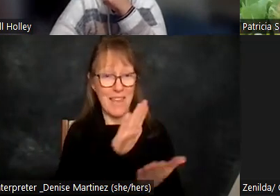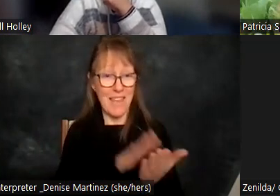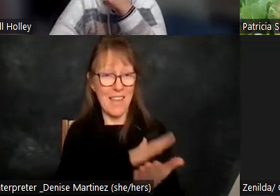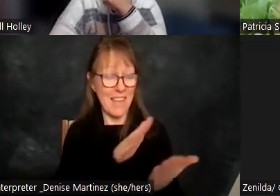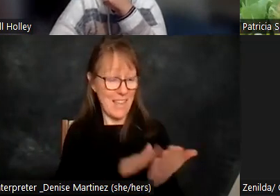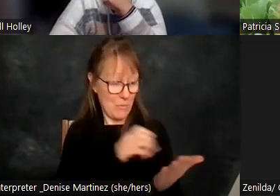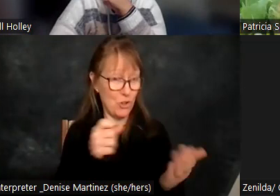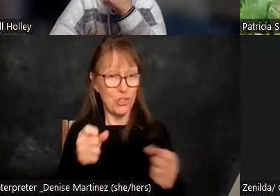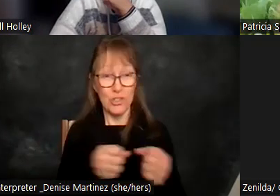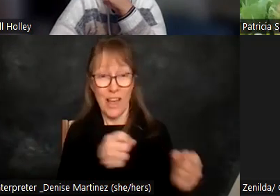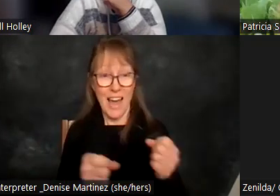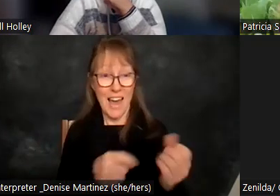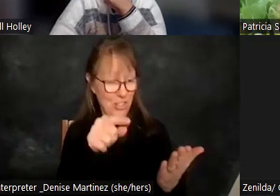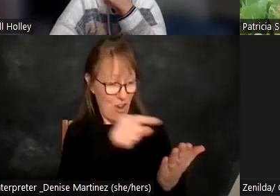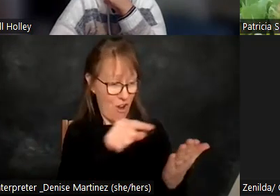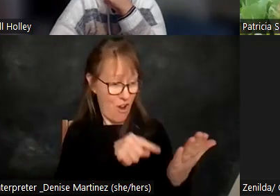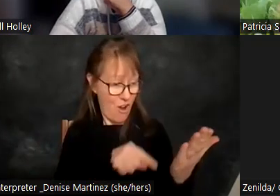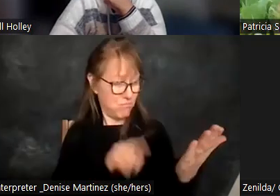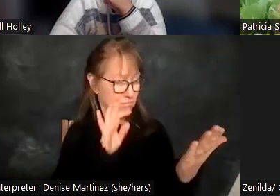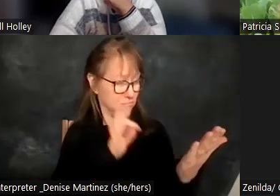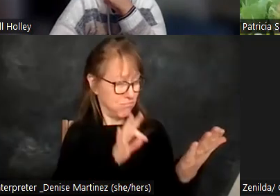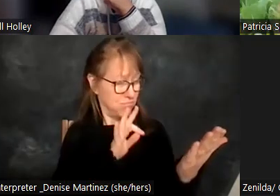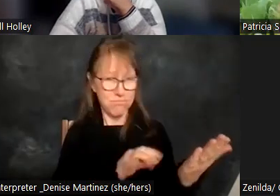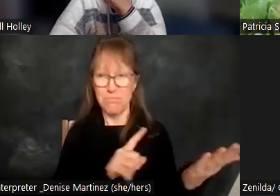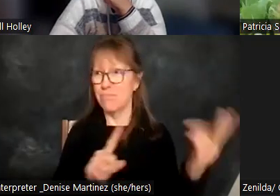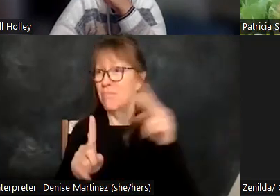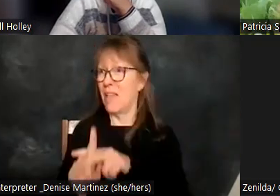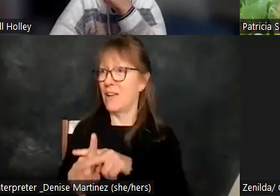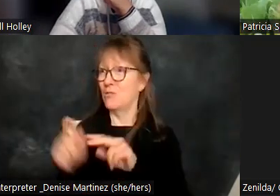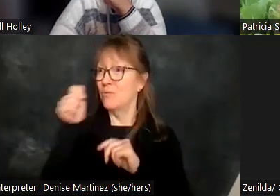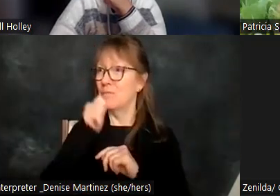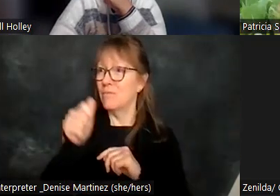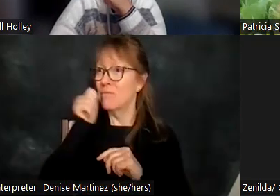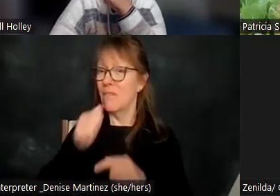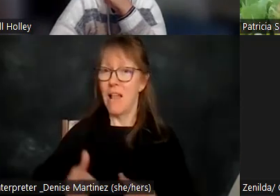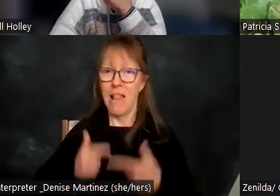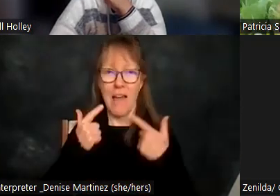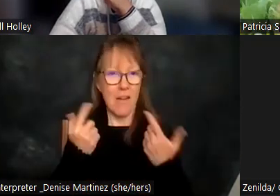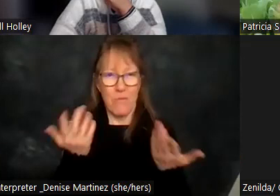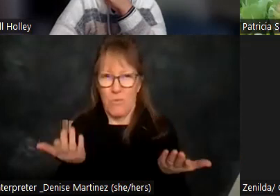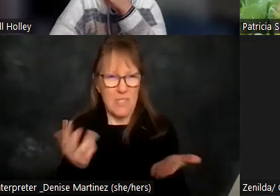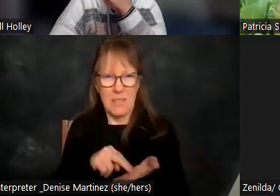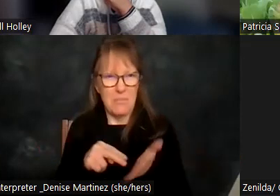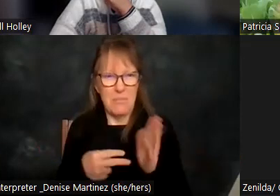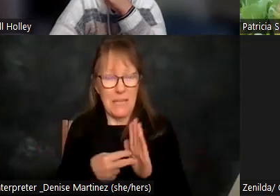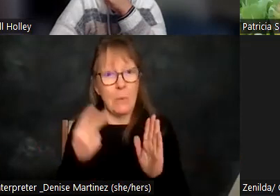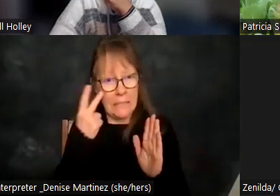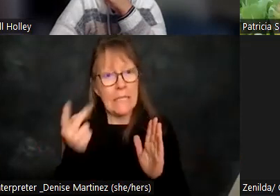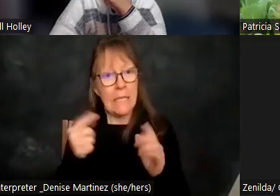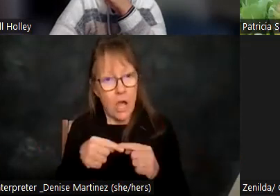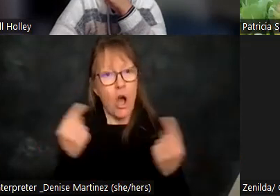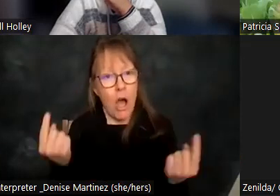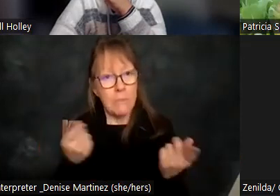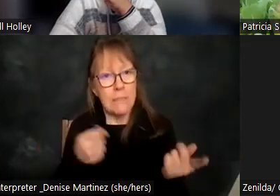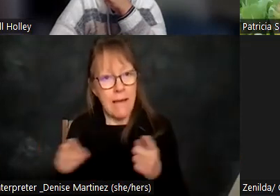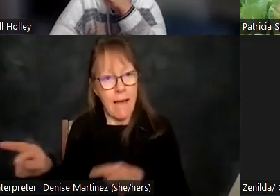the strategy, but Moi I lis don't stratégie really là dans realize, and a papier lot of us mais do qui have ça livre les dit experience là nous seeing dans la the réalité opposite happening in